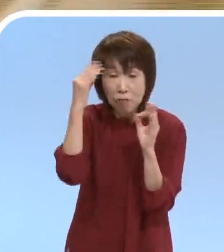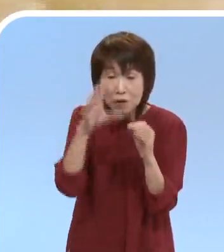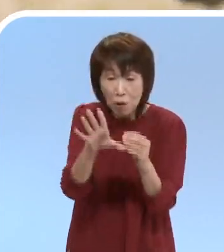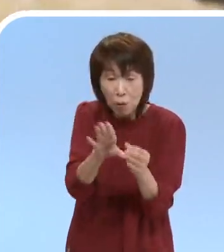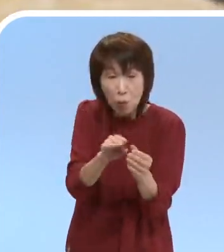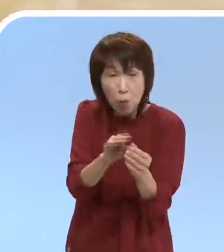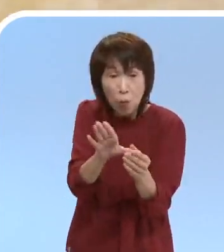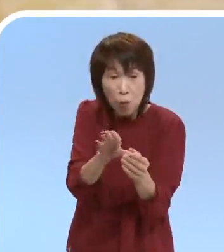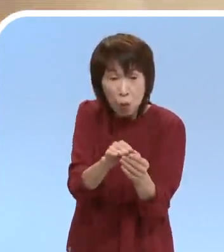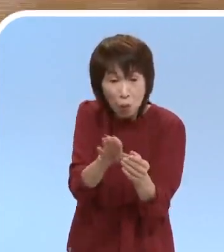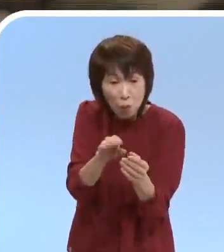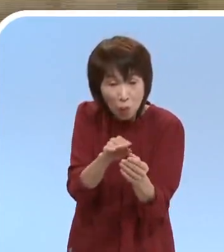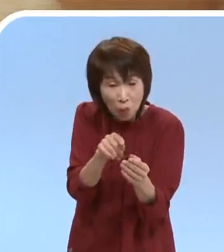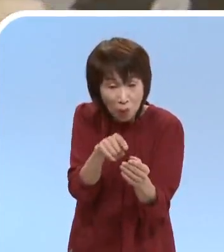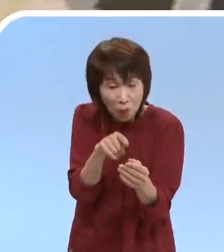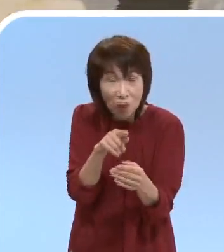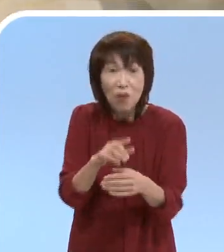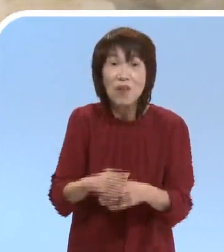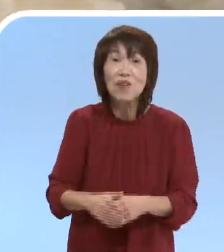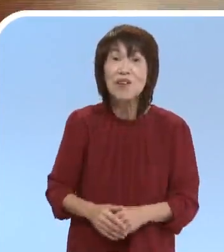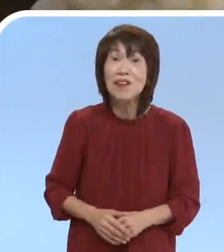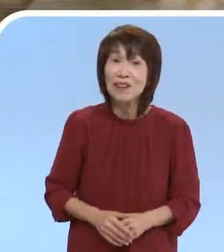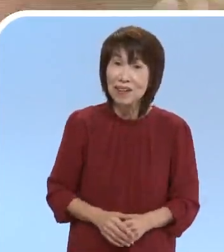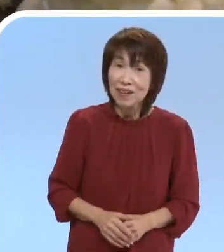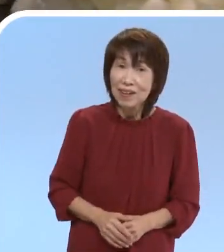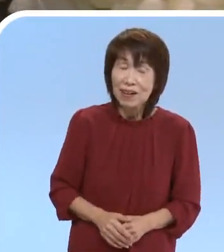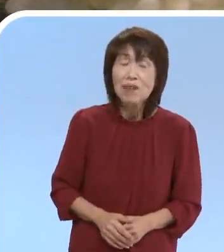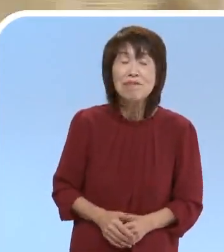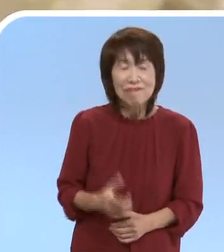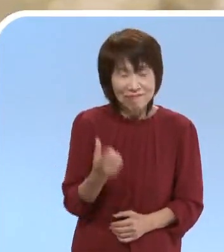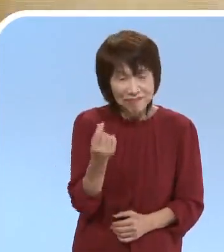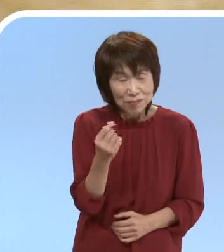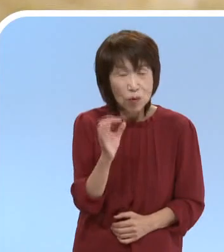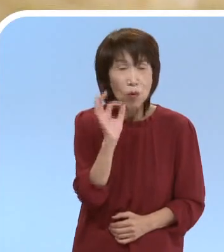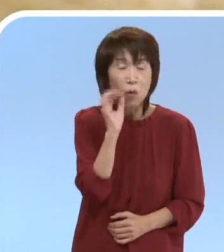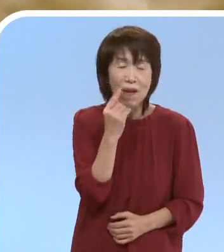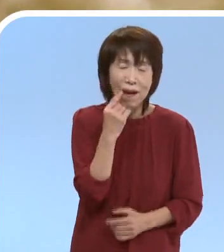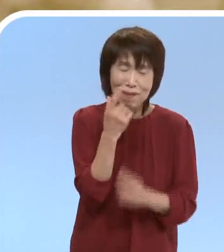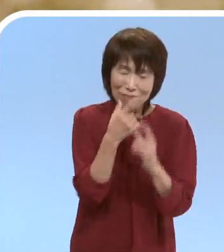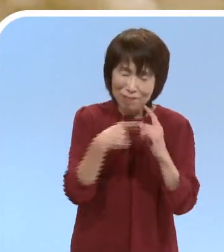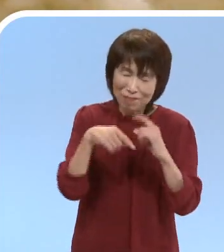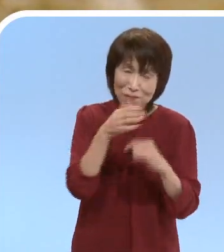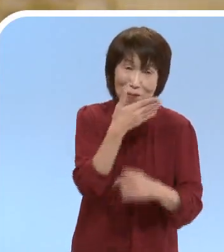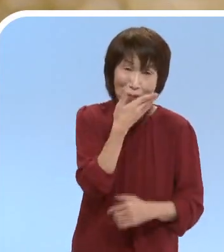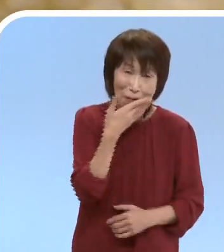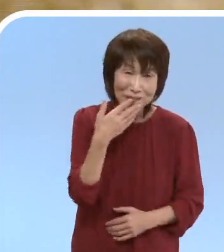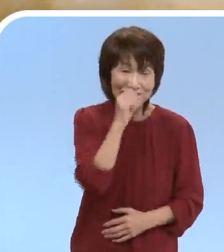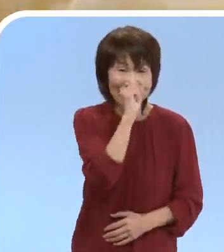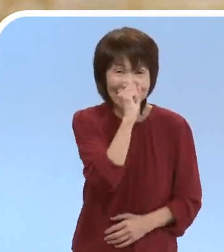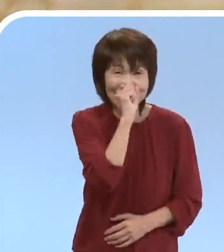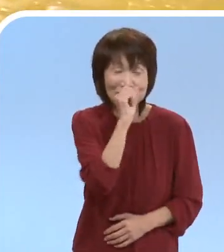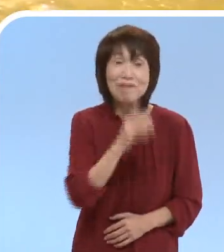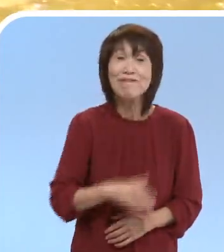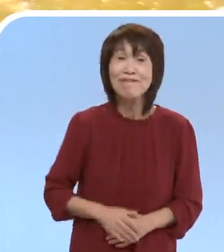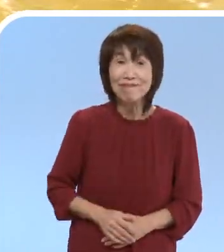は い、お米 とね、 染み込んでいきます、 染み込んでいきますね、 そうするとまたお米が美味しくなる。 うわ、はい、楽し